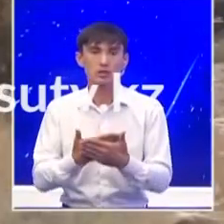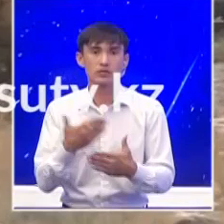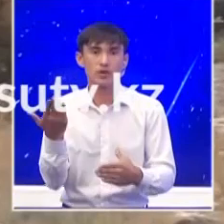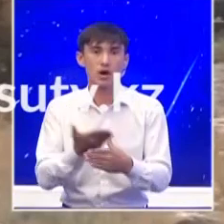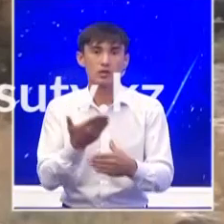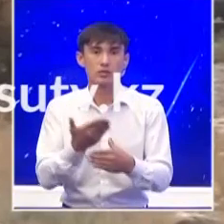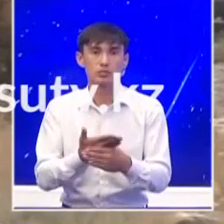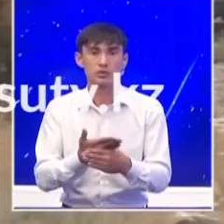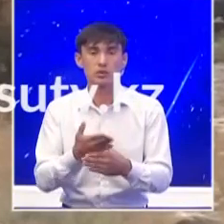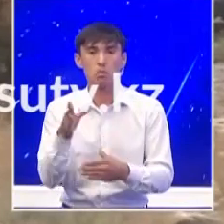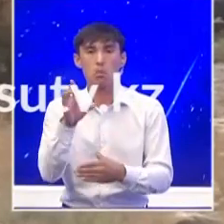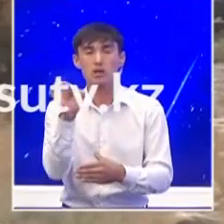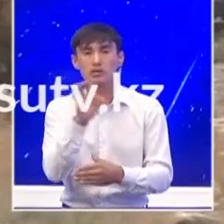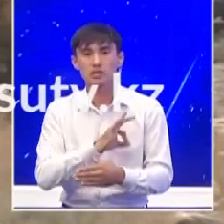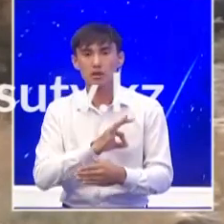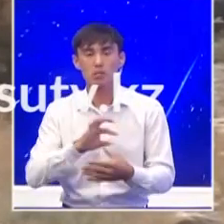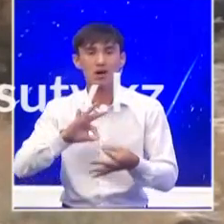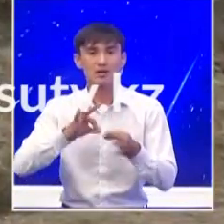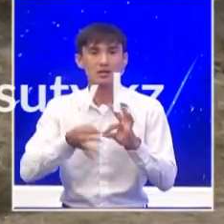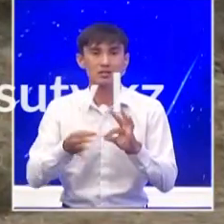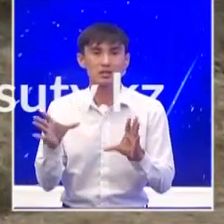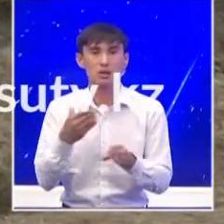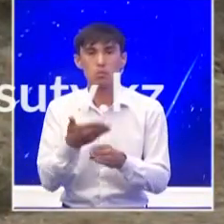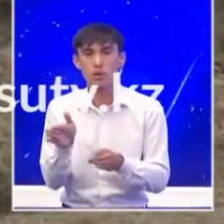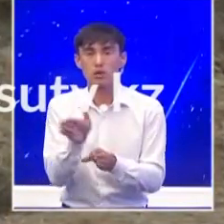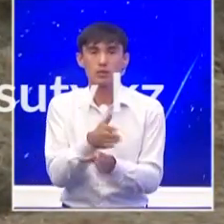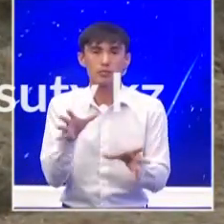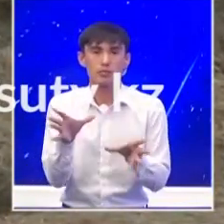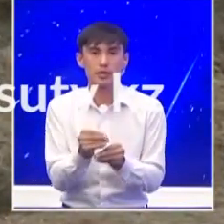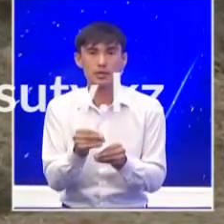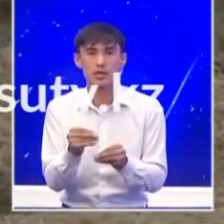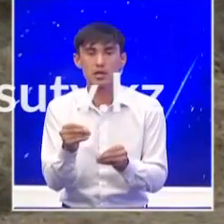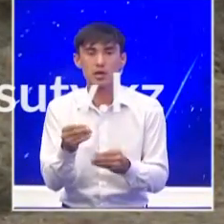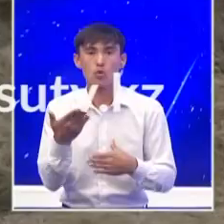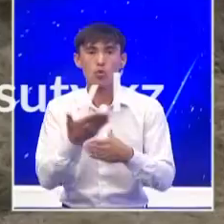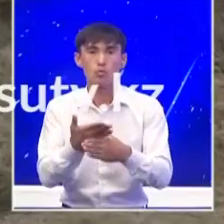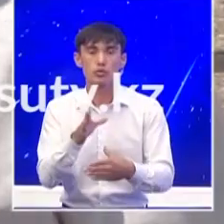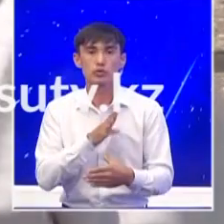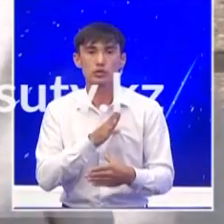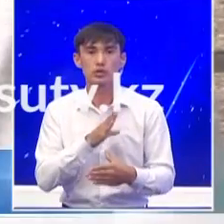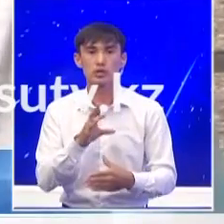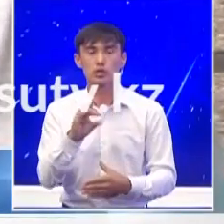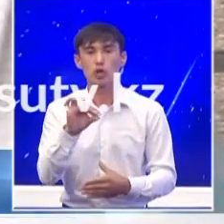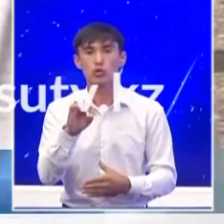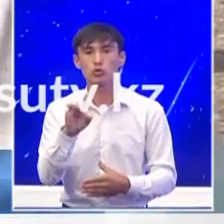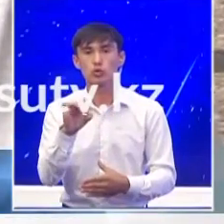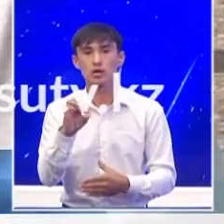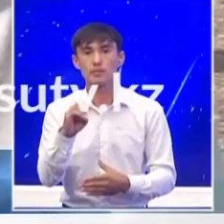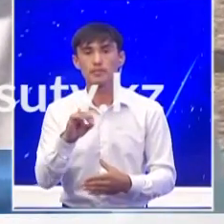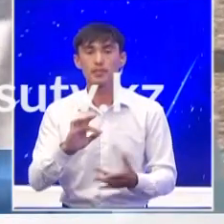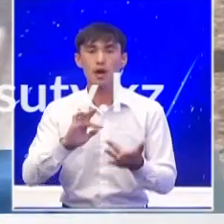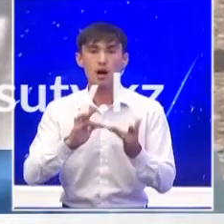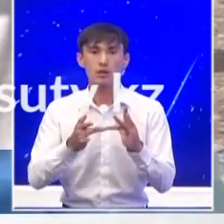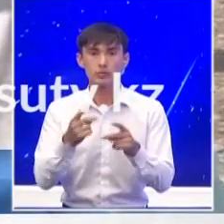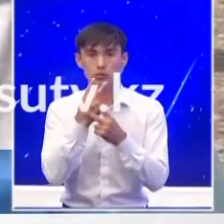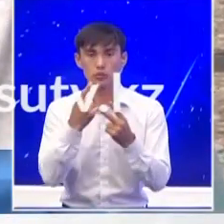асарлатып, батыстағы бауырдың қиындығын тең бөлейік деп ту көтерген азамат Жандос Нұрғайып. Ғаламтордың бетінде бар ғой, жаңалық